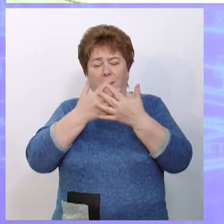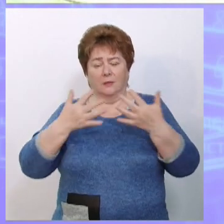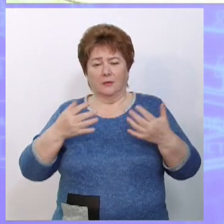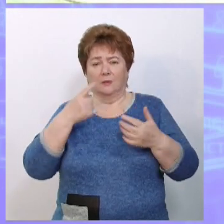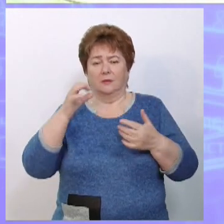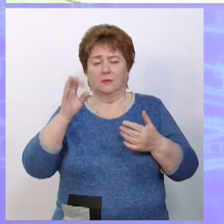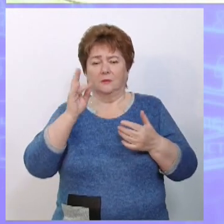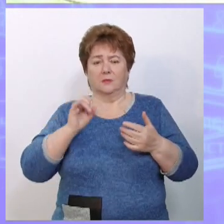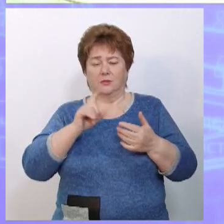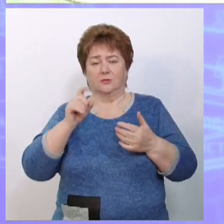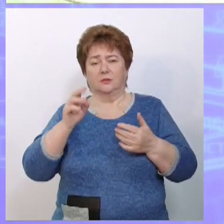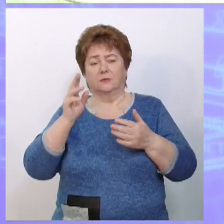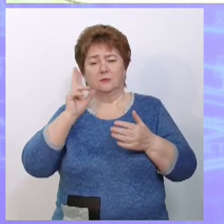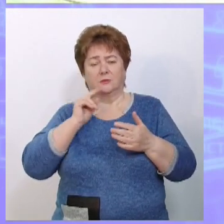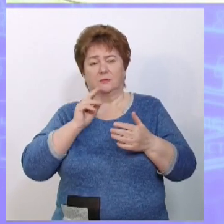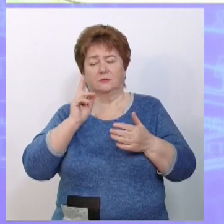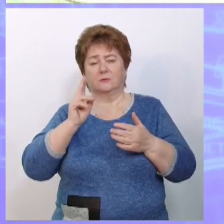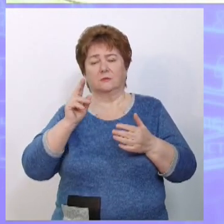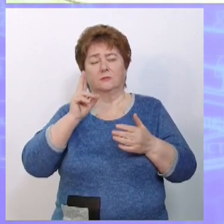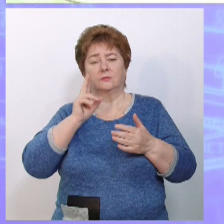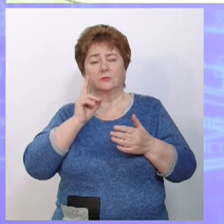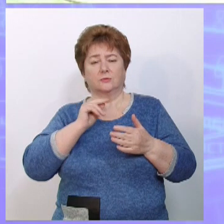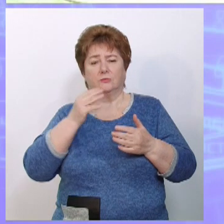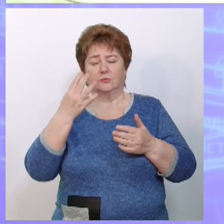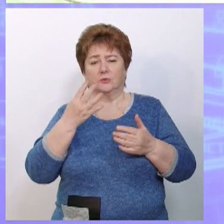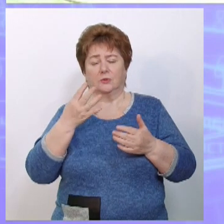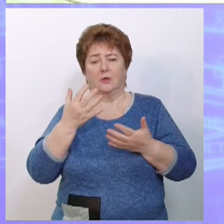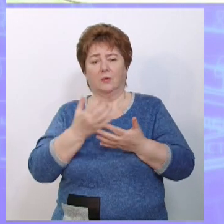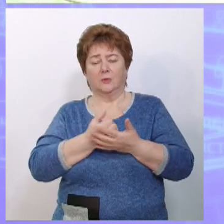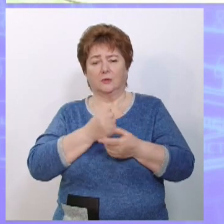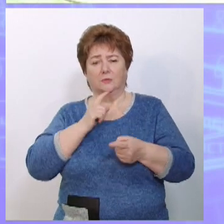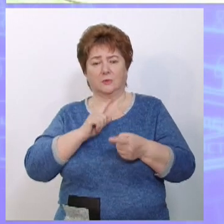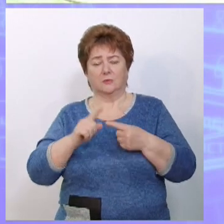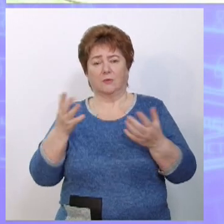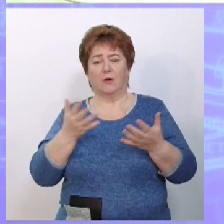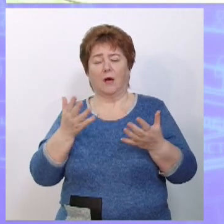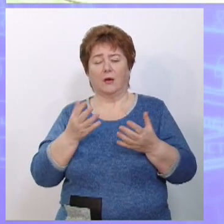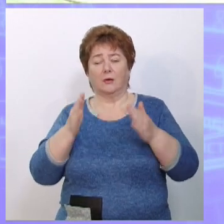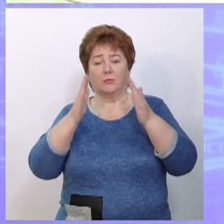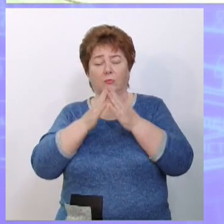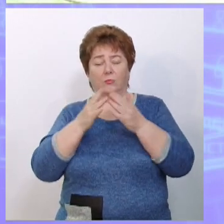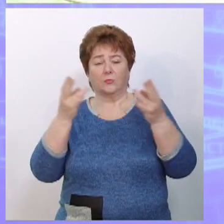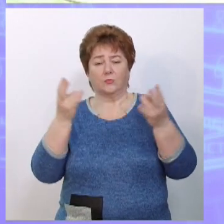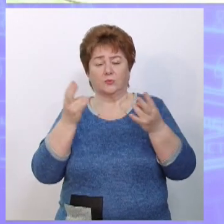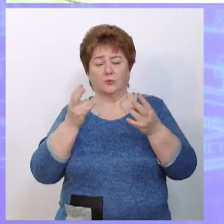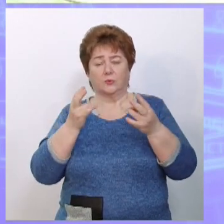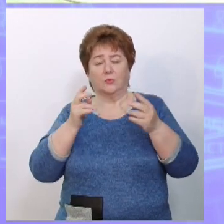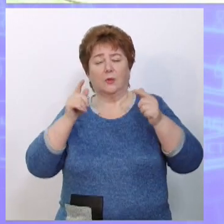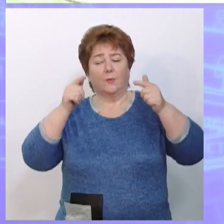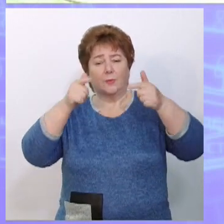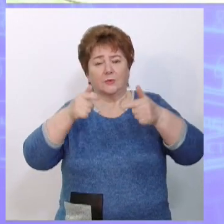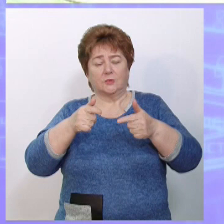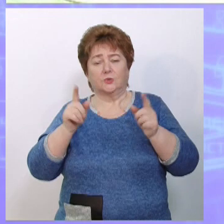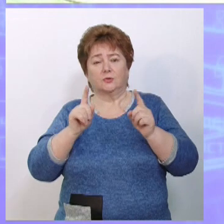чисел с числом 4. Сразу определим, какие домики нам нужно